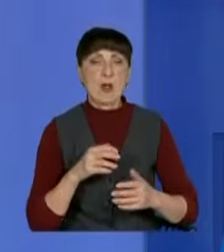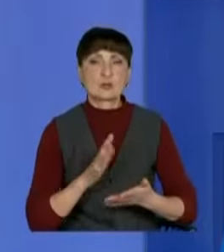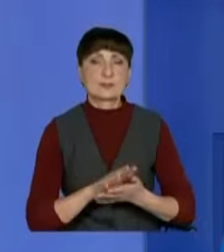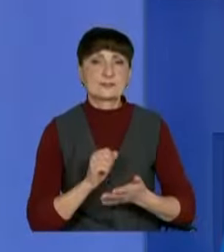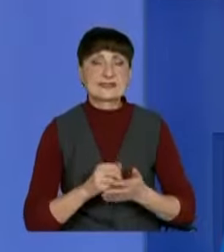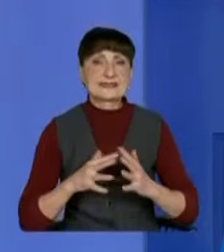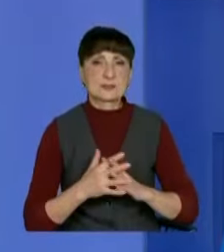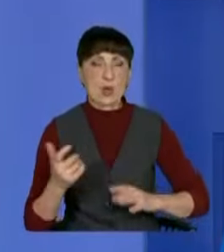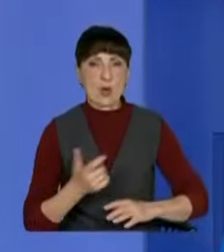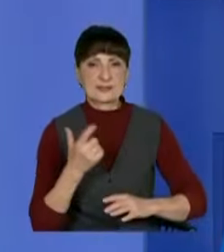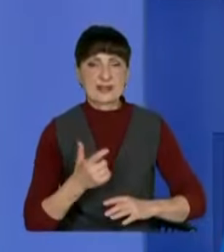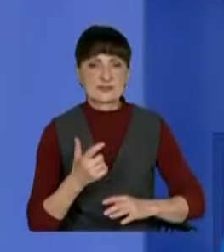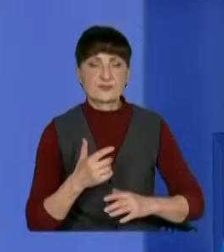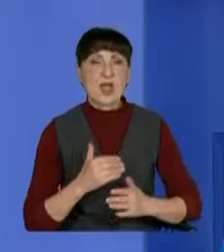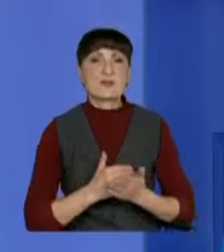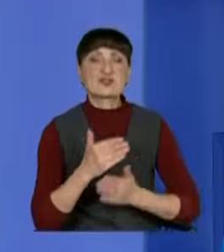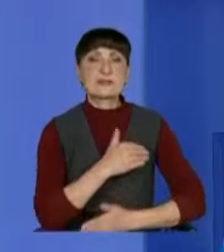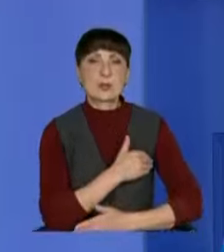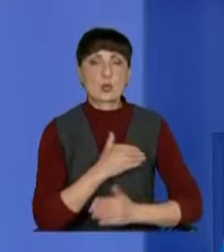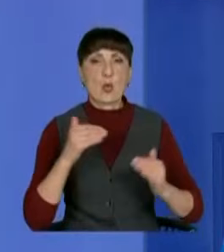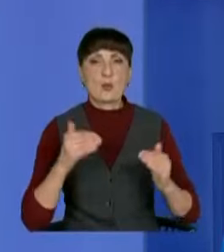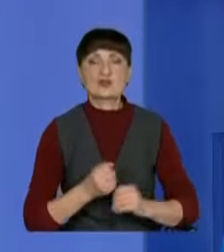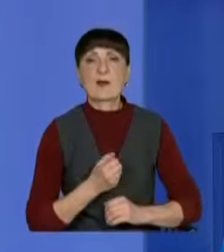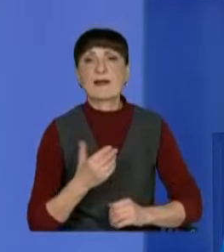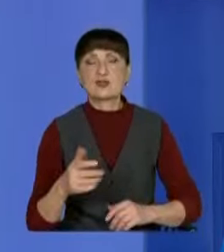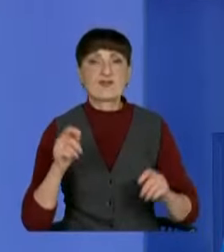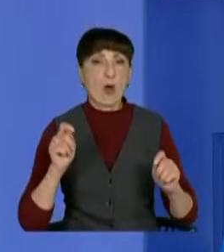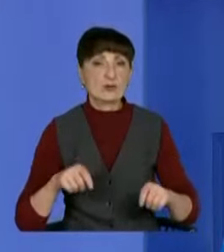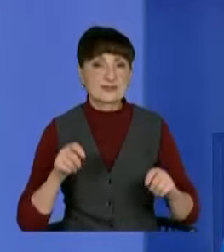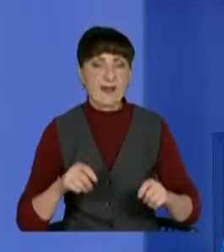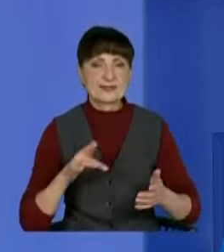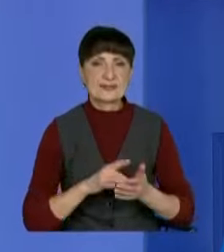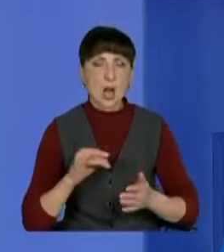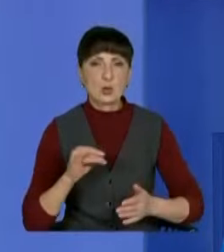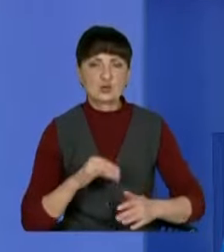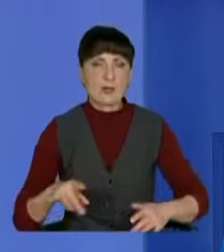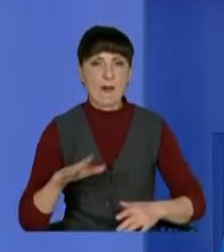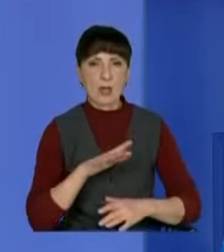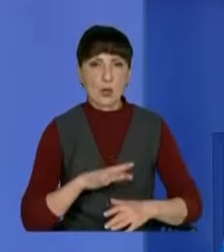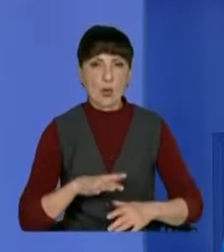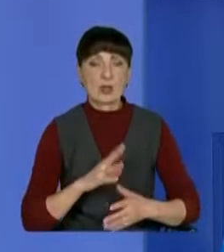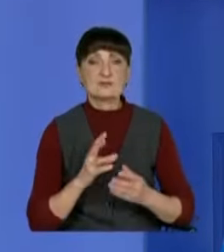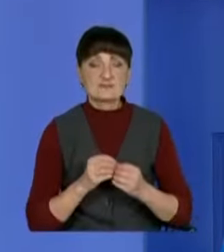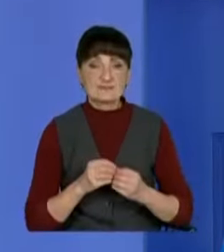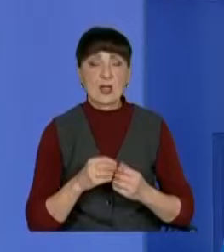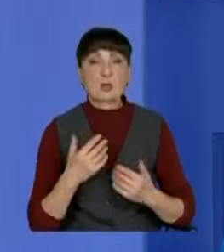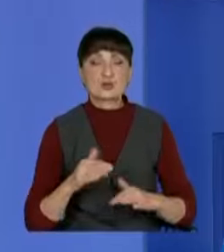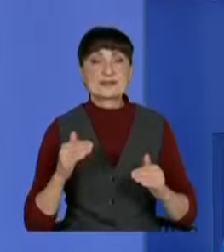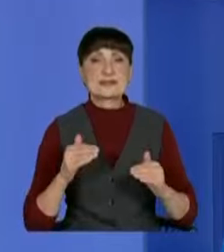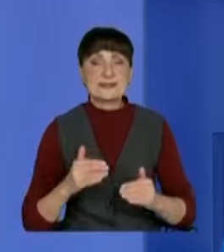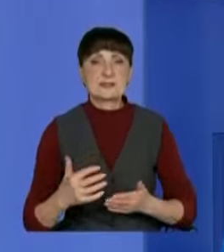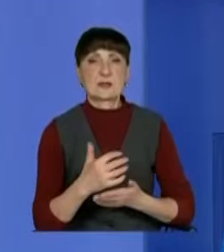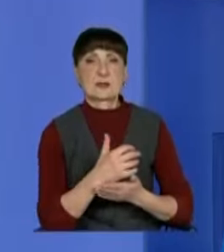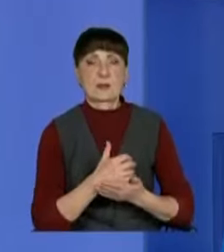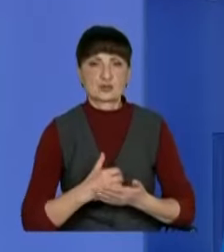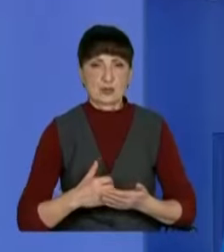сельское хозяйство. Повышение температуры может уменьшить количество осадков в центральных и южных районах страны, что в свою очередь снизит